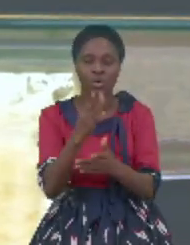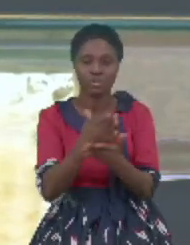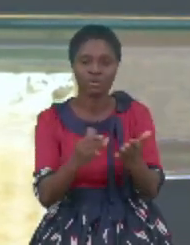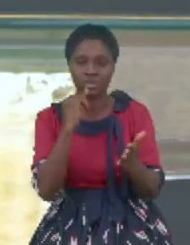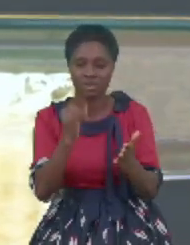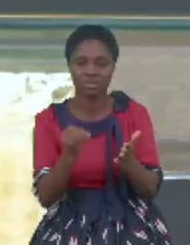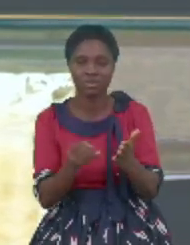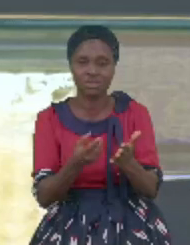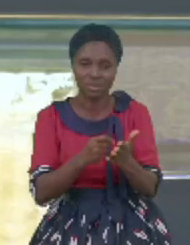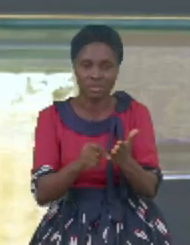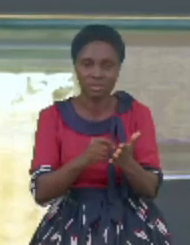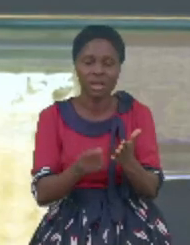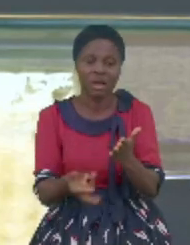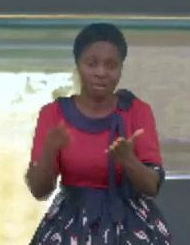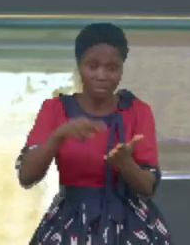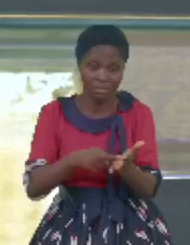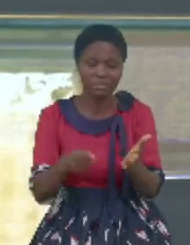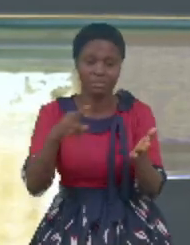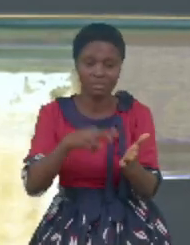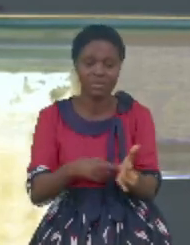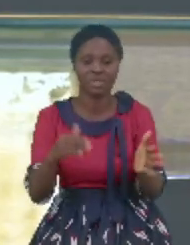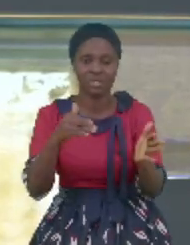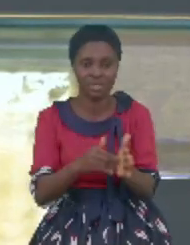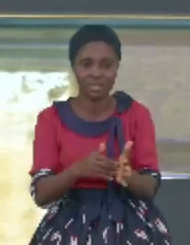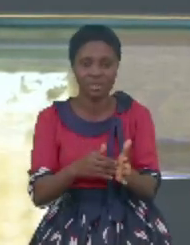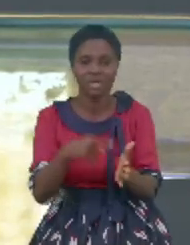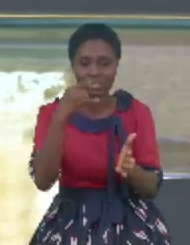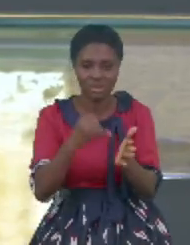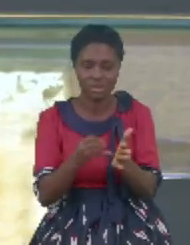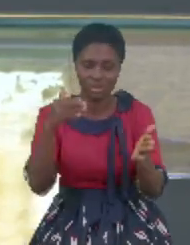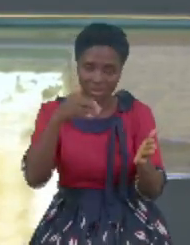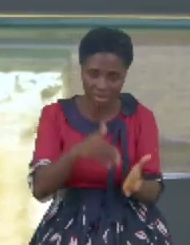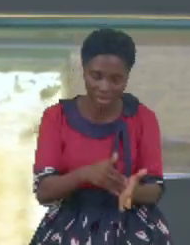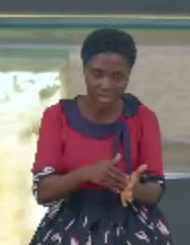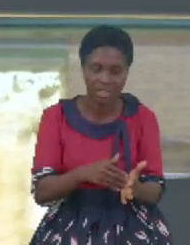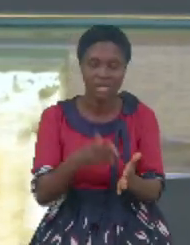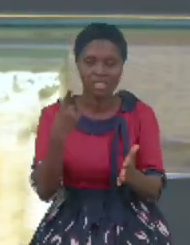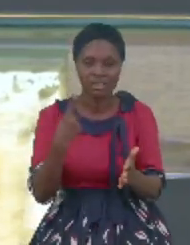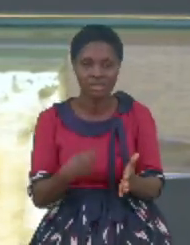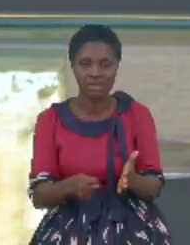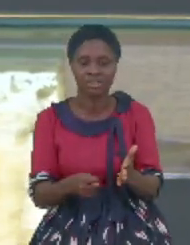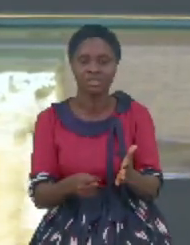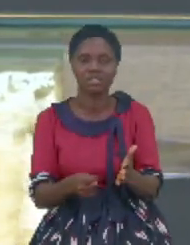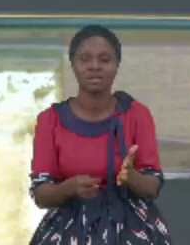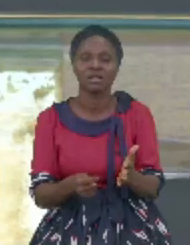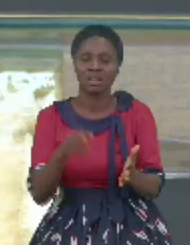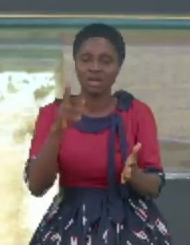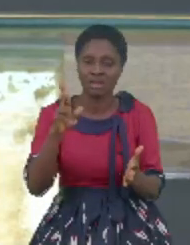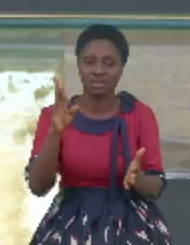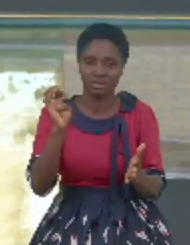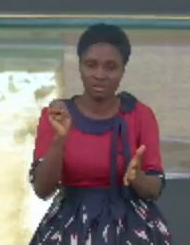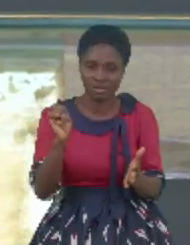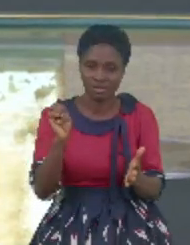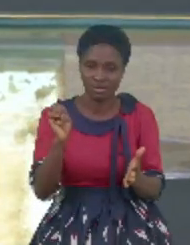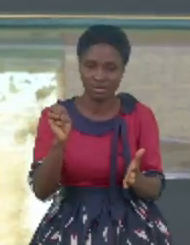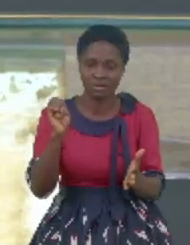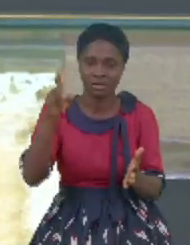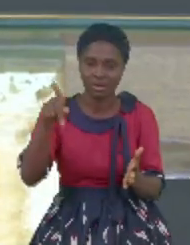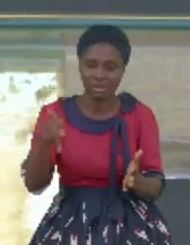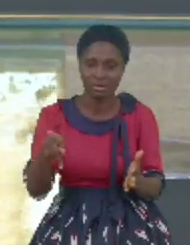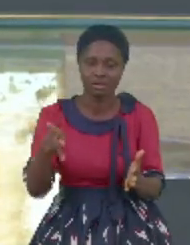c'est dit et c'est répété encore exactement la même expression. La répétition, c'est pour nous assurer